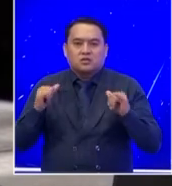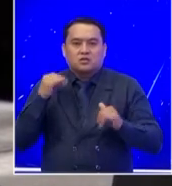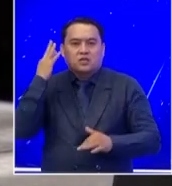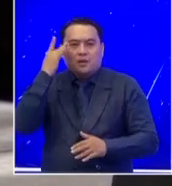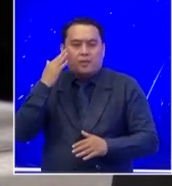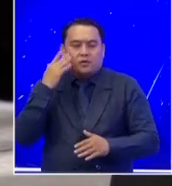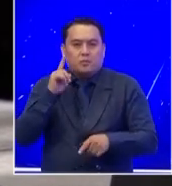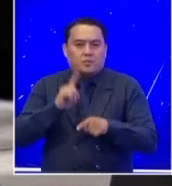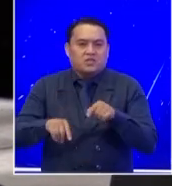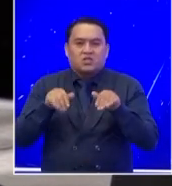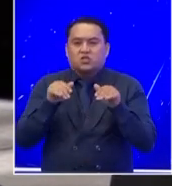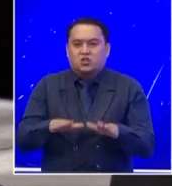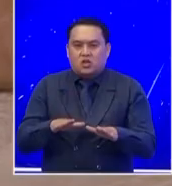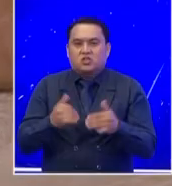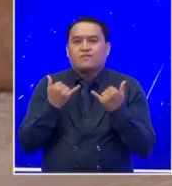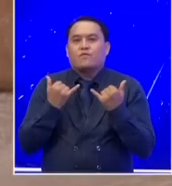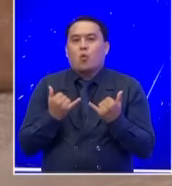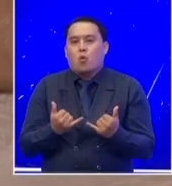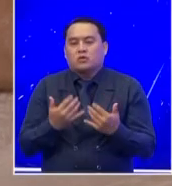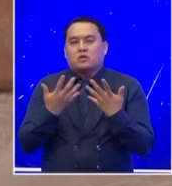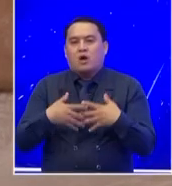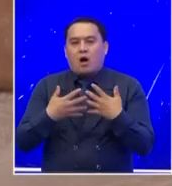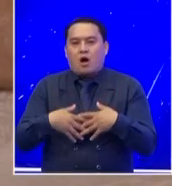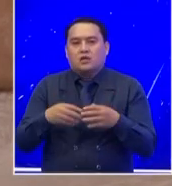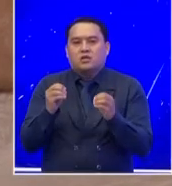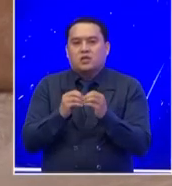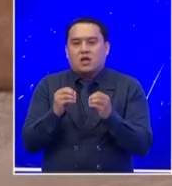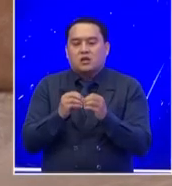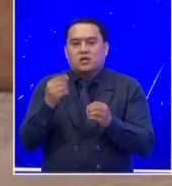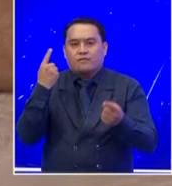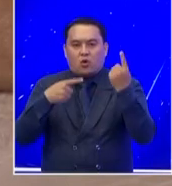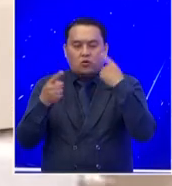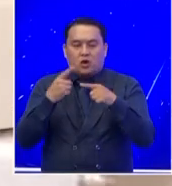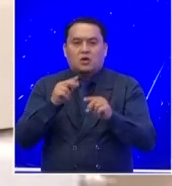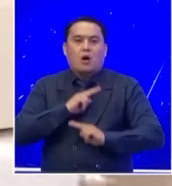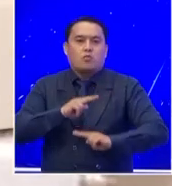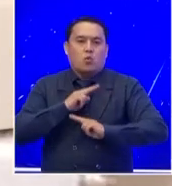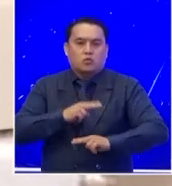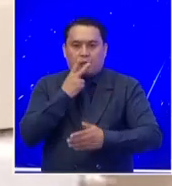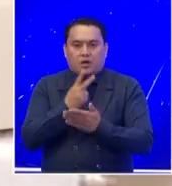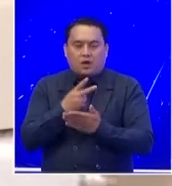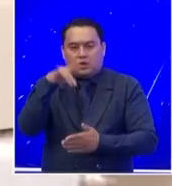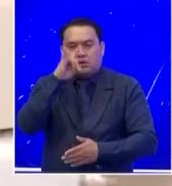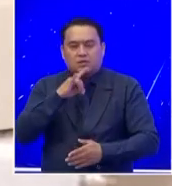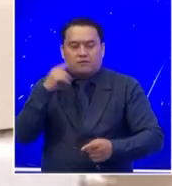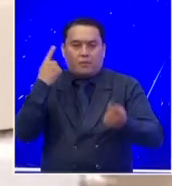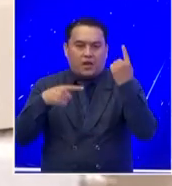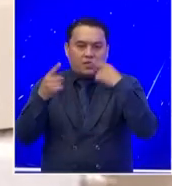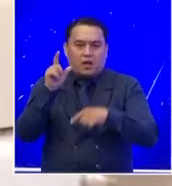мышления и быстрому принятию решений. На сегодняшний день насчитывается около 10 анимационных работ, снятых по произведениям казахского